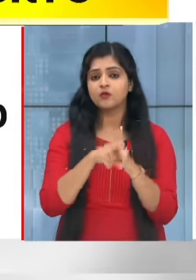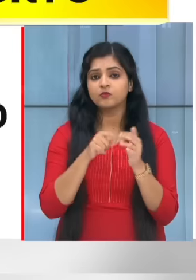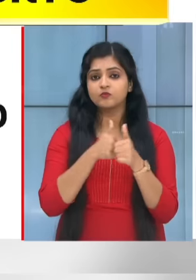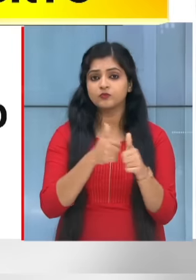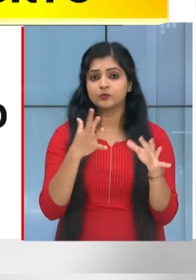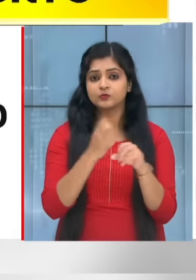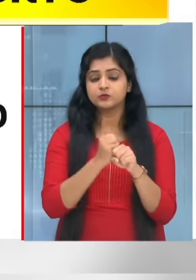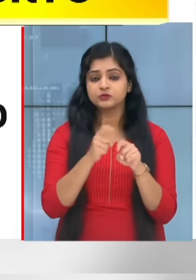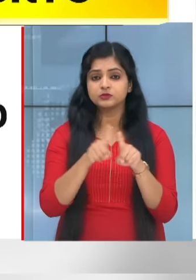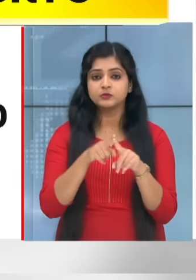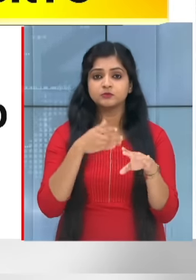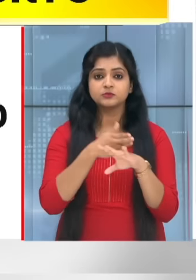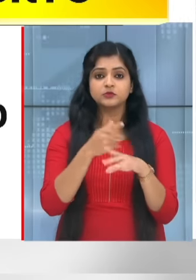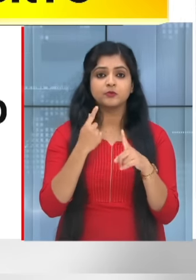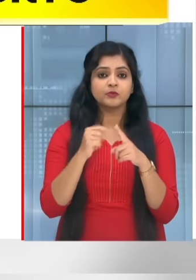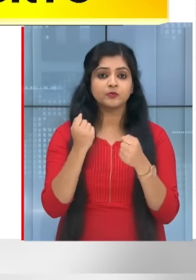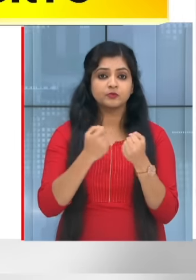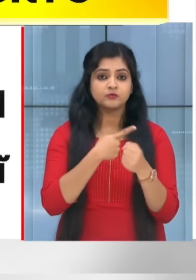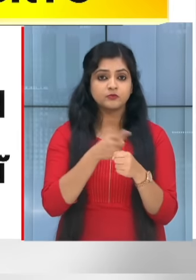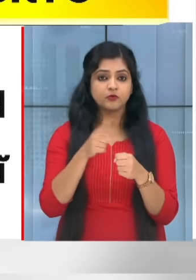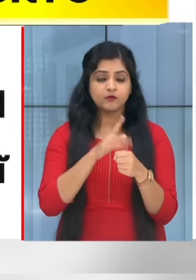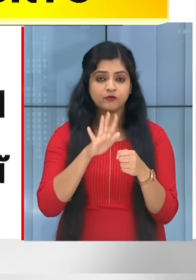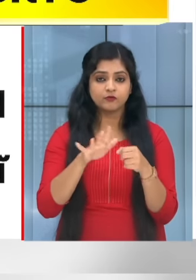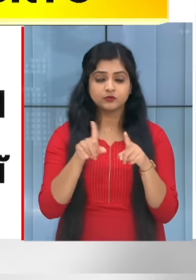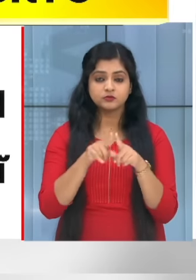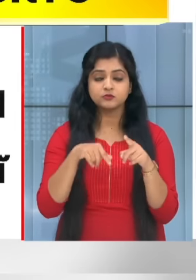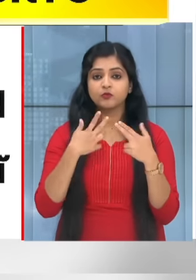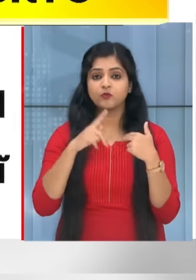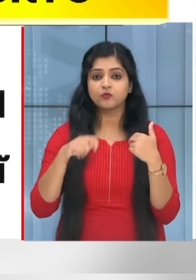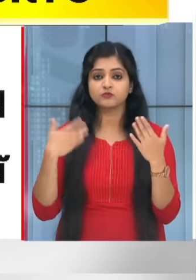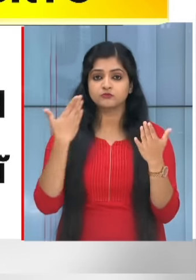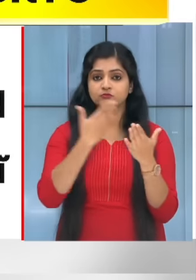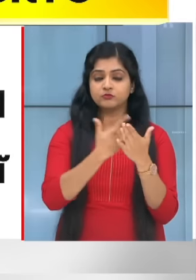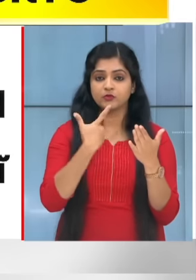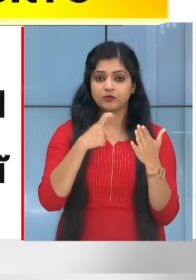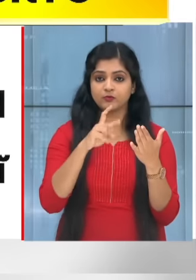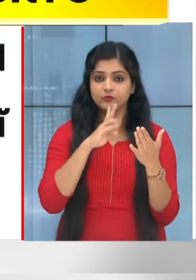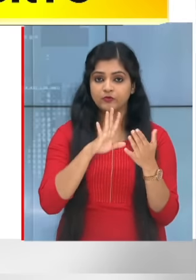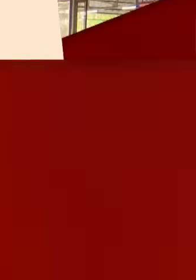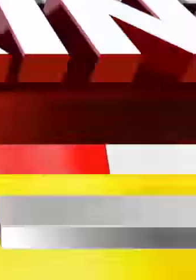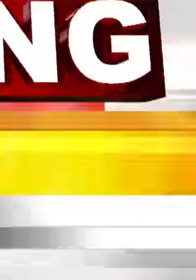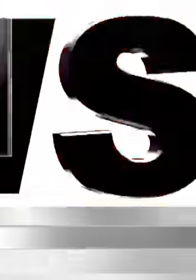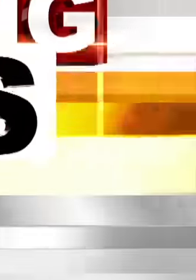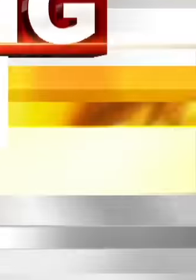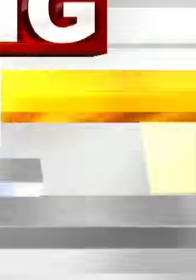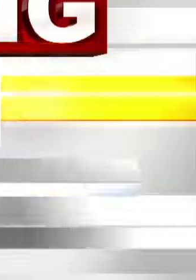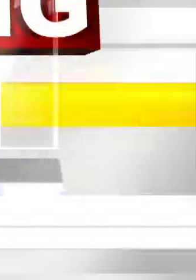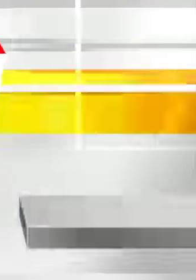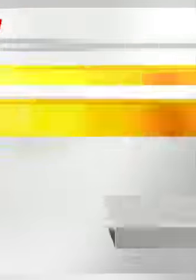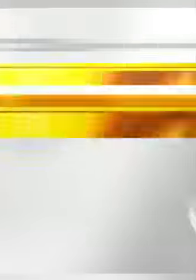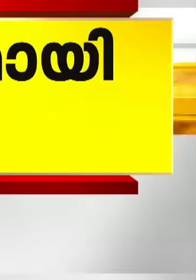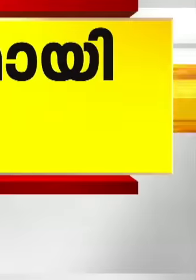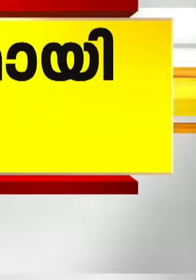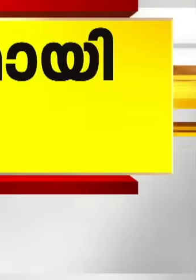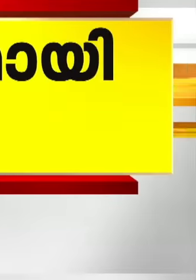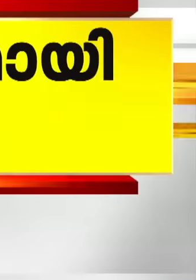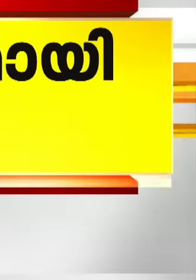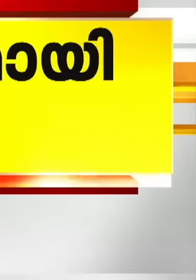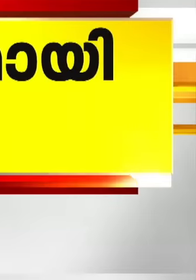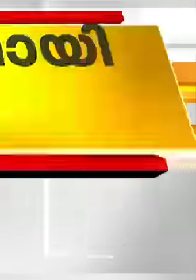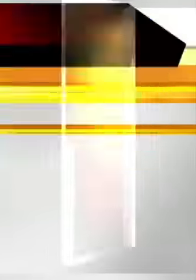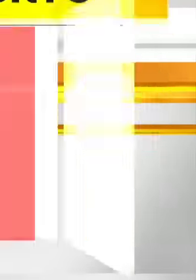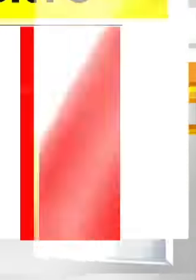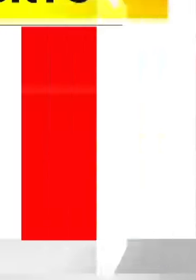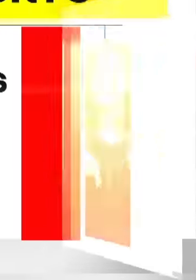എന്നടക്കമുള്ള പരാതികൾ കോടതിക്ക് മുമ്പിൽ ഉൾപ്പെടെ എത്തിയതായിരുന്നു. അന്ന് KSRTCക്ക് അനുകൂലമായ വിധി ഉണ്ടായിരുന്നുവെങ്കിലും ഇത്തരത്തിൽ അനധികൃത